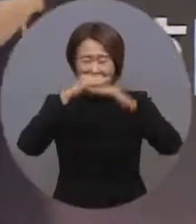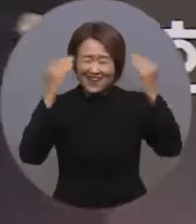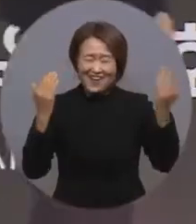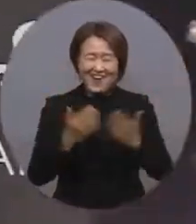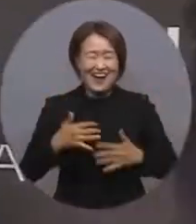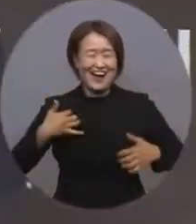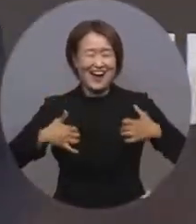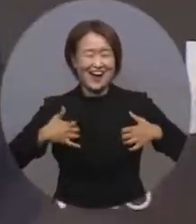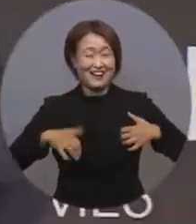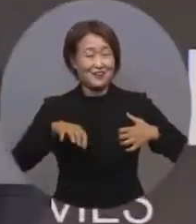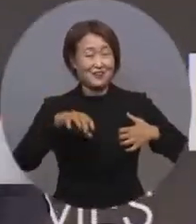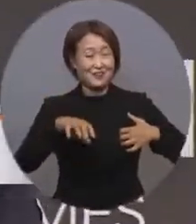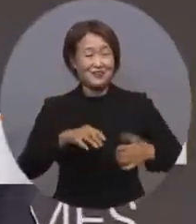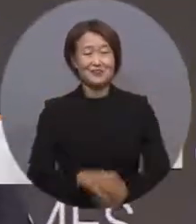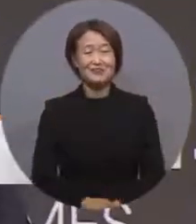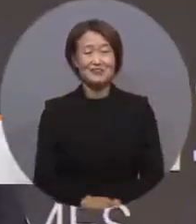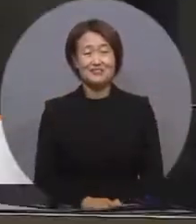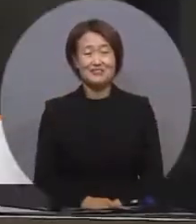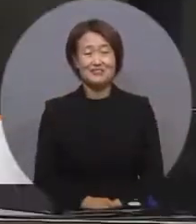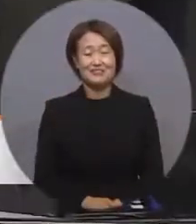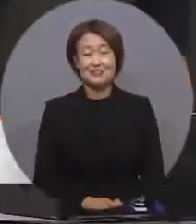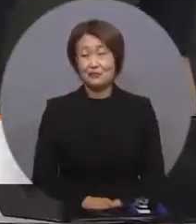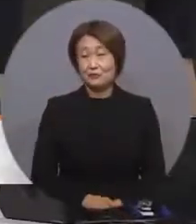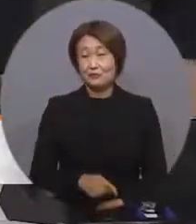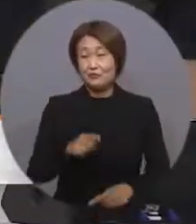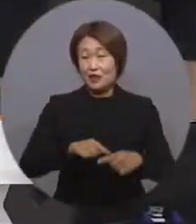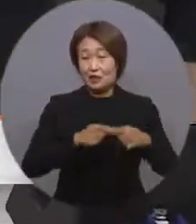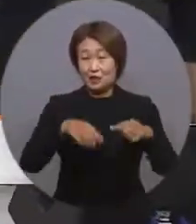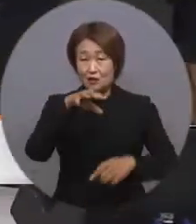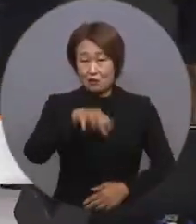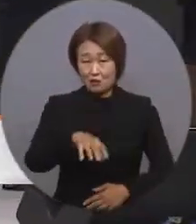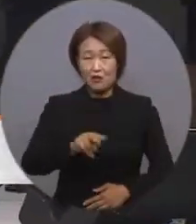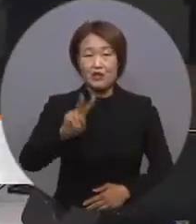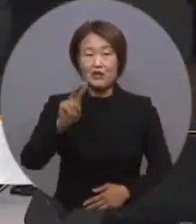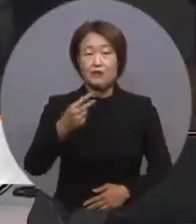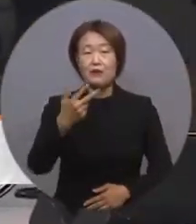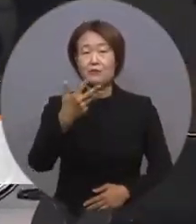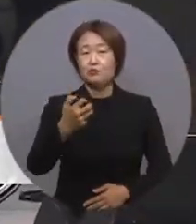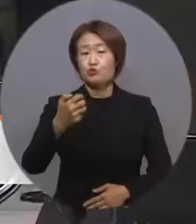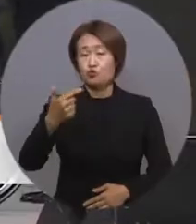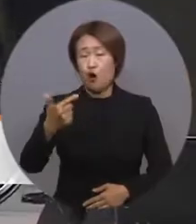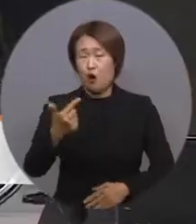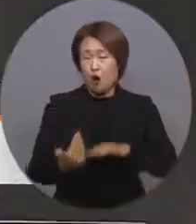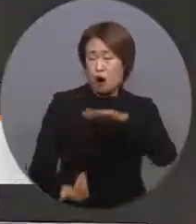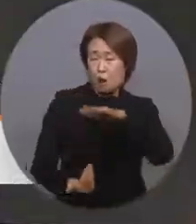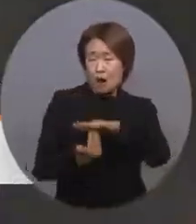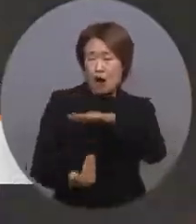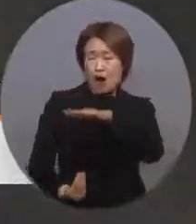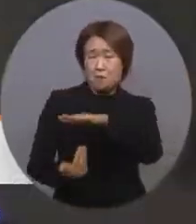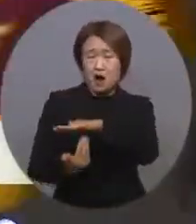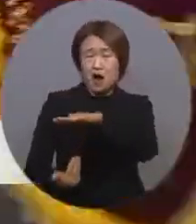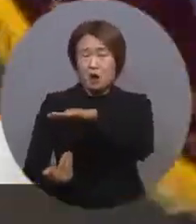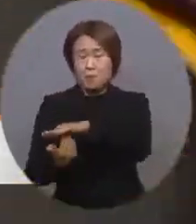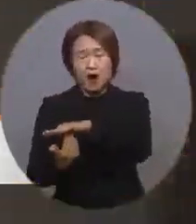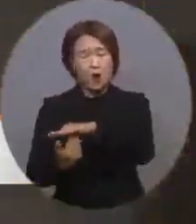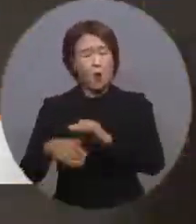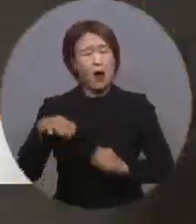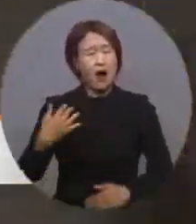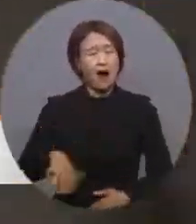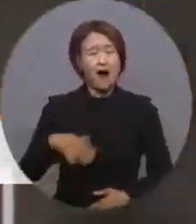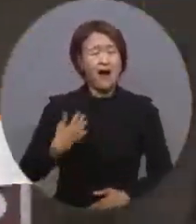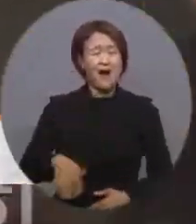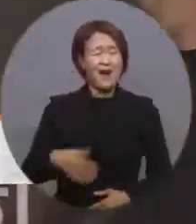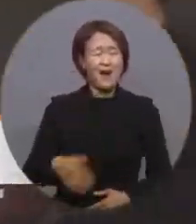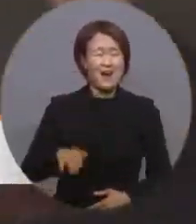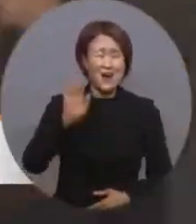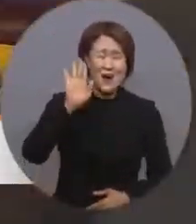꾸며졌습니다. 특히 대회 현장에서는 286개에 달하는 신기록이 쏟아지는 등 장애인 체육의 미래를 확인하는